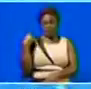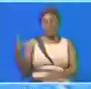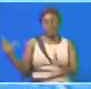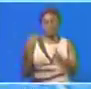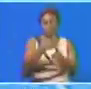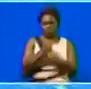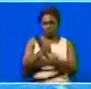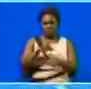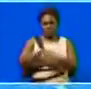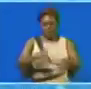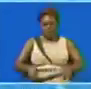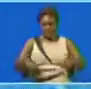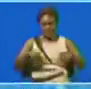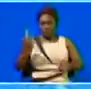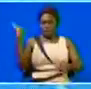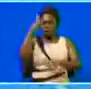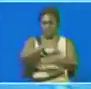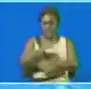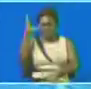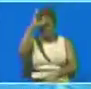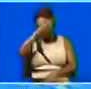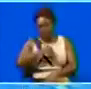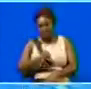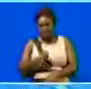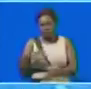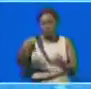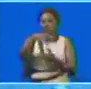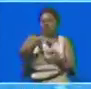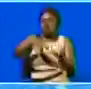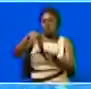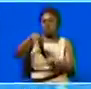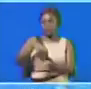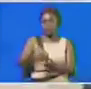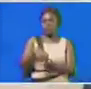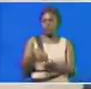kupatikana akiwa mzima baada ya siku moja ya kutoweka katika hali tatanishi.